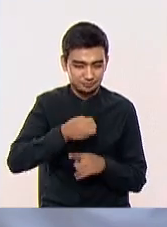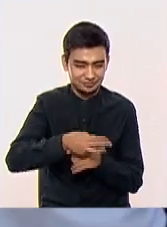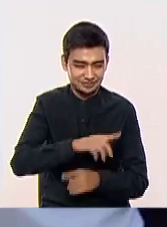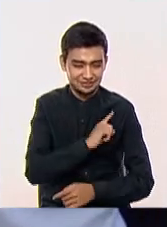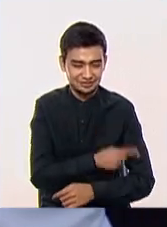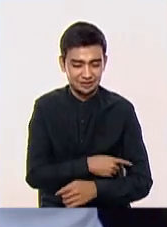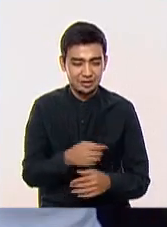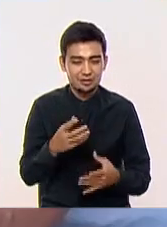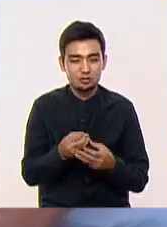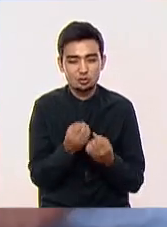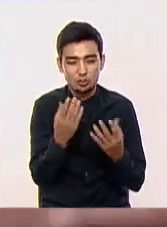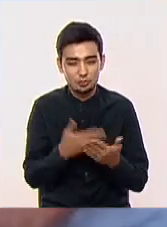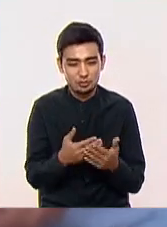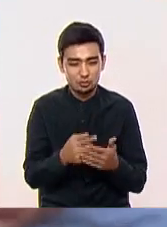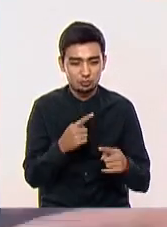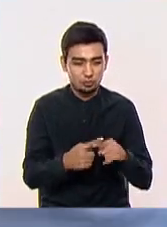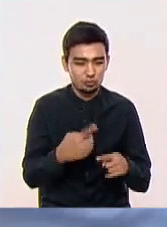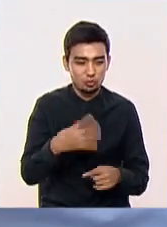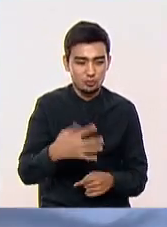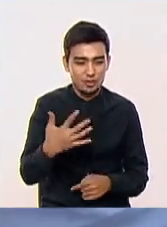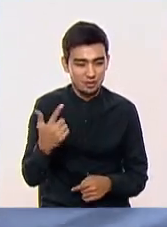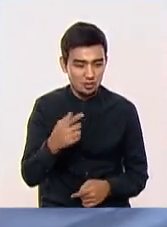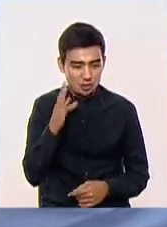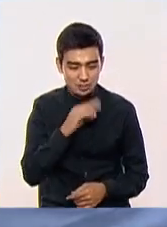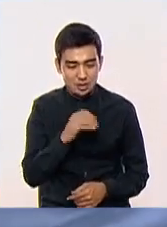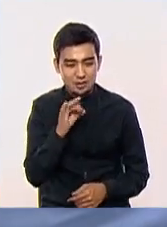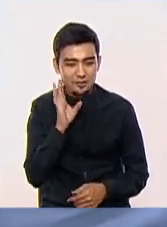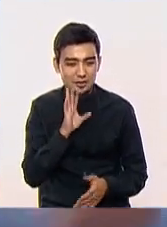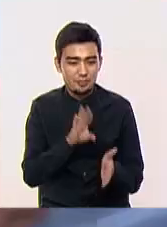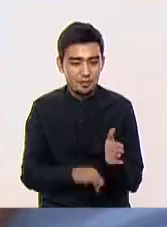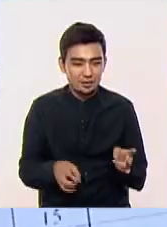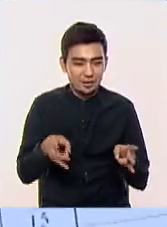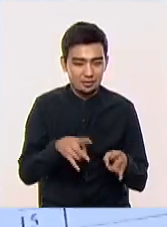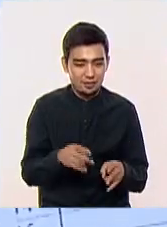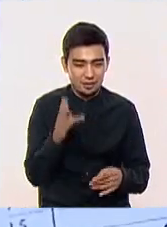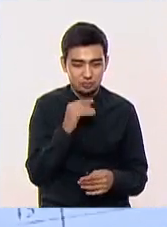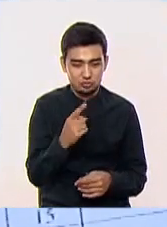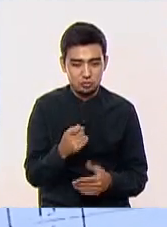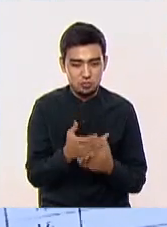Температура воздуха днем доходит до плюс 45 градусов. Без воды банкротами останутся